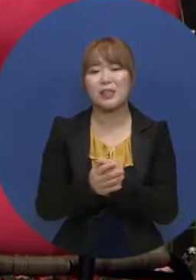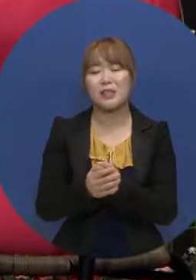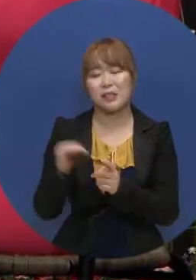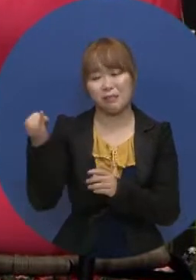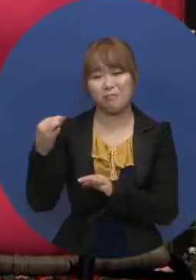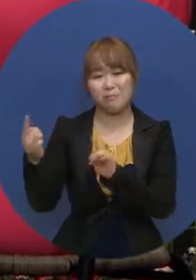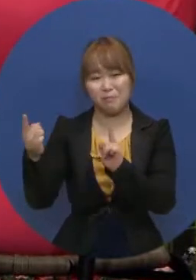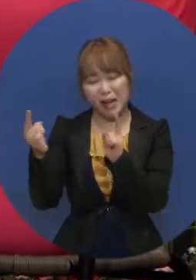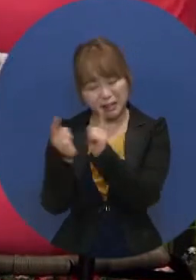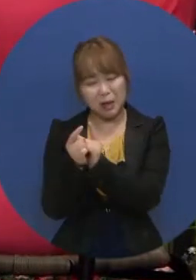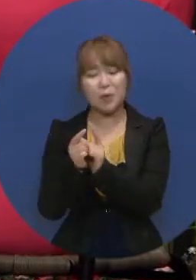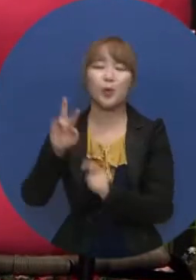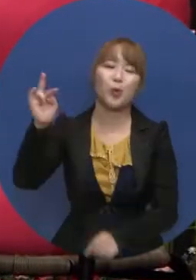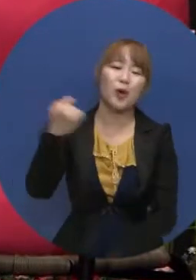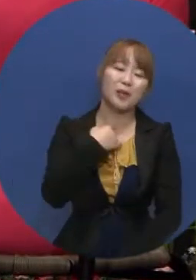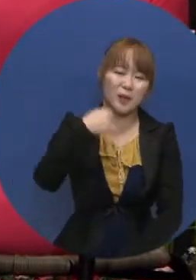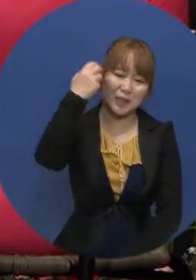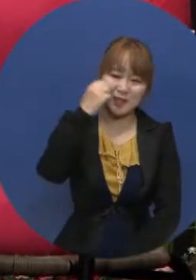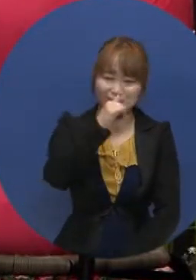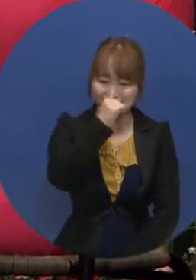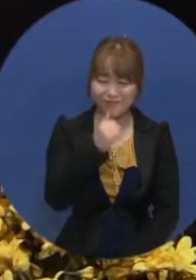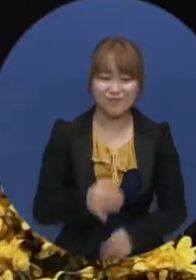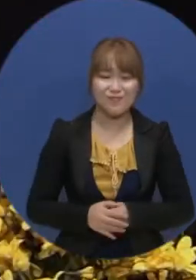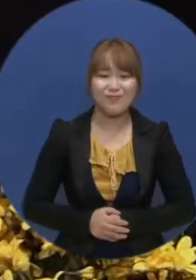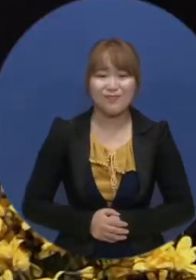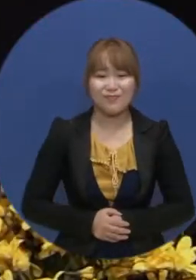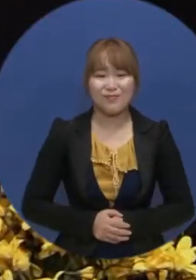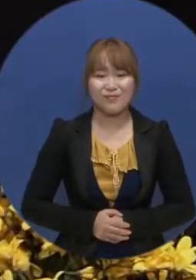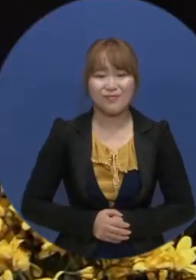만나고 그리고 온 기억도 있습니다. 네,